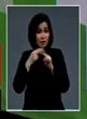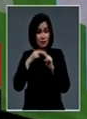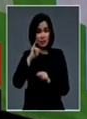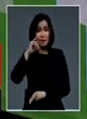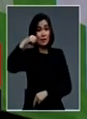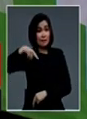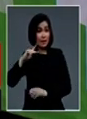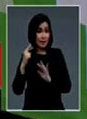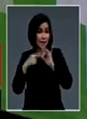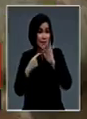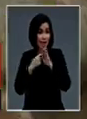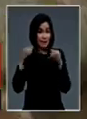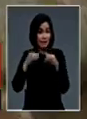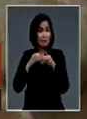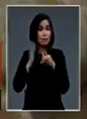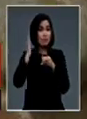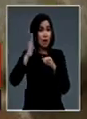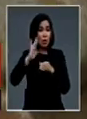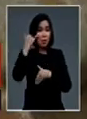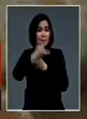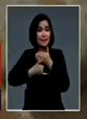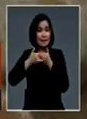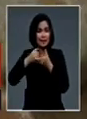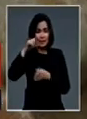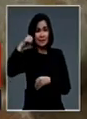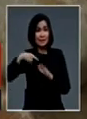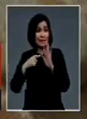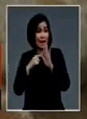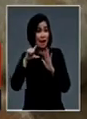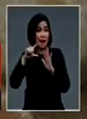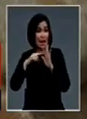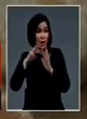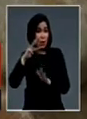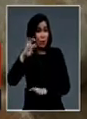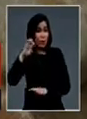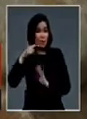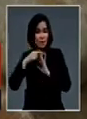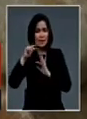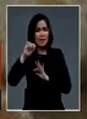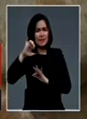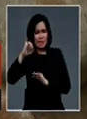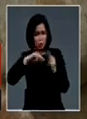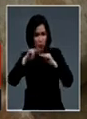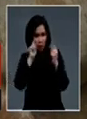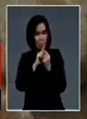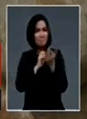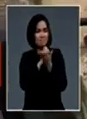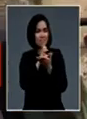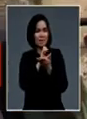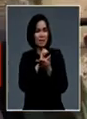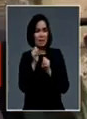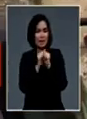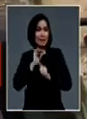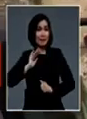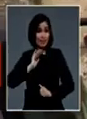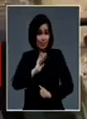กกี้น้ำแข็งทีมชายของสโลวีเนียค่ะปรากฏว่าไม่ผ่านการทดสอบสารกระตุ้นทำให้ถูกห้ามลงการแข่งขันด้วยค่ะ ส่ว